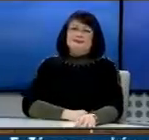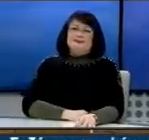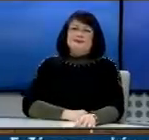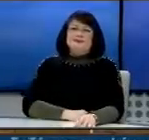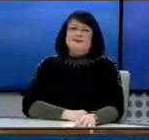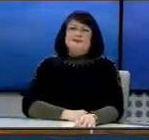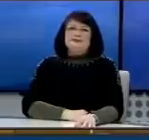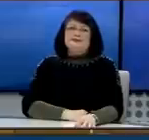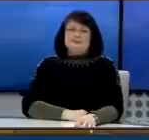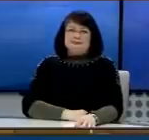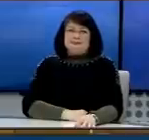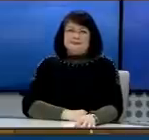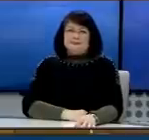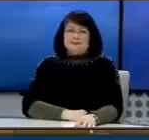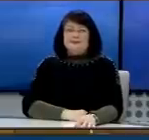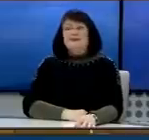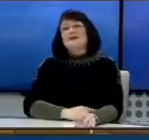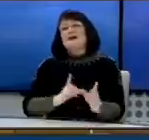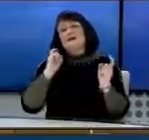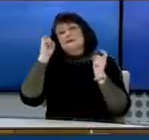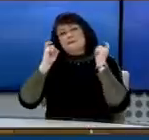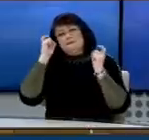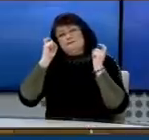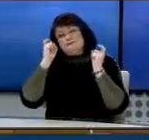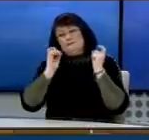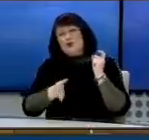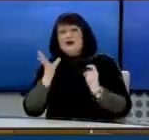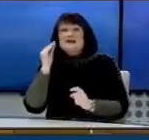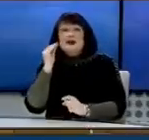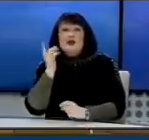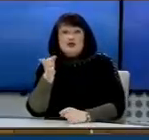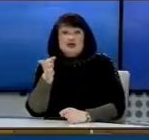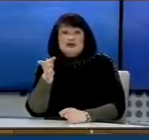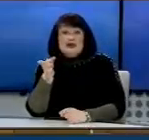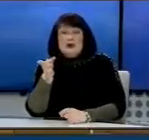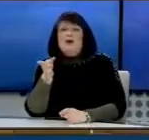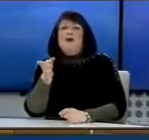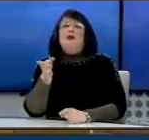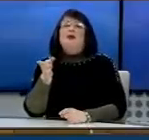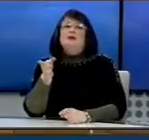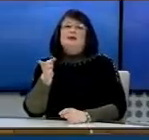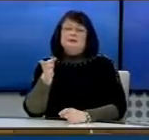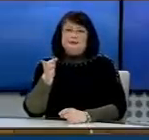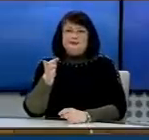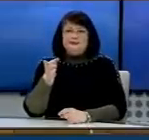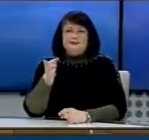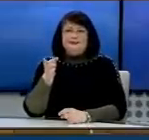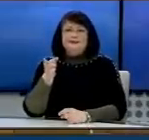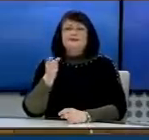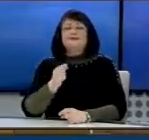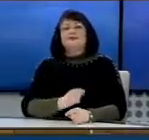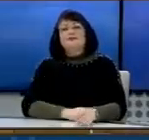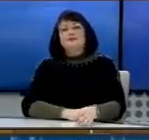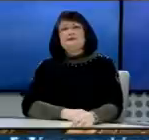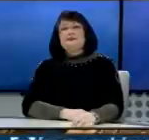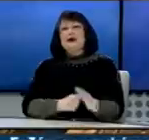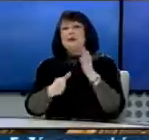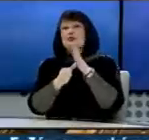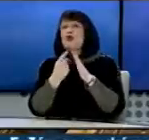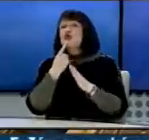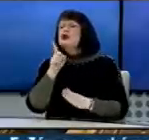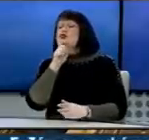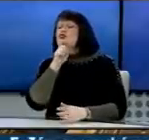Και βέβαια αναρωτιέμαι αν μπορείτε να τα ακούσετε όλα εσείς. Για παρακαλώ, δεν ακούγεστε. Ησυχία, ησυχία, ησυχία.